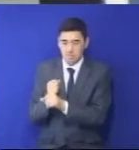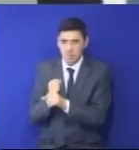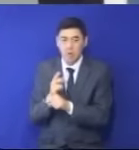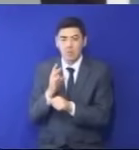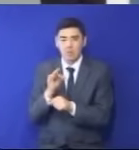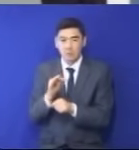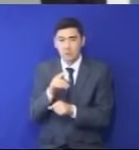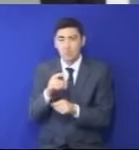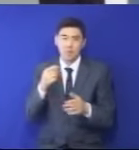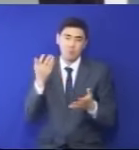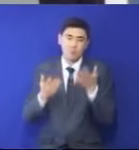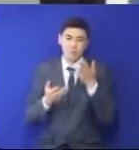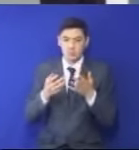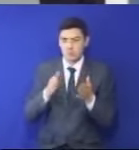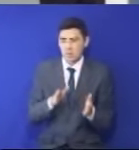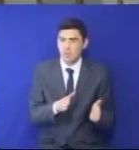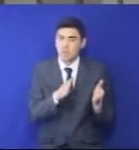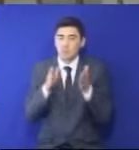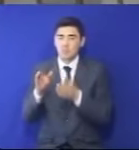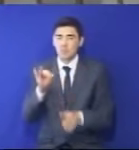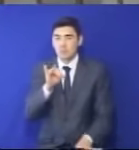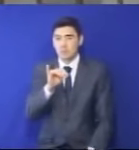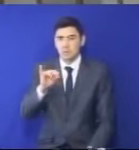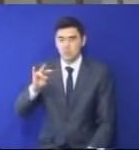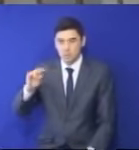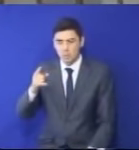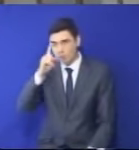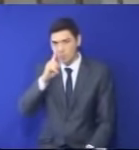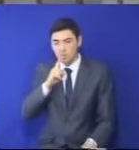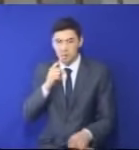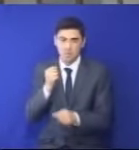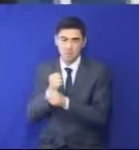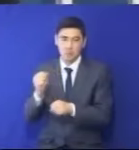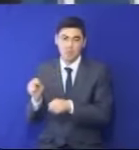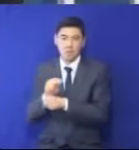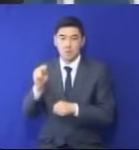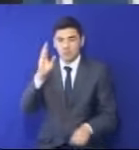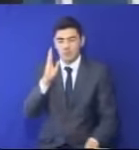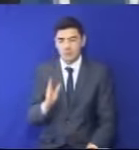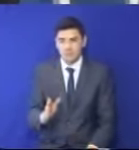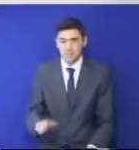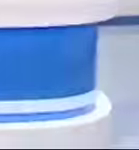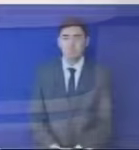орындалу мерзімі маусым айына өзгіртілген. Ең мера жүсінбек қызы Елжан Мағзумов, Семей Телернасы.